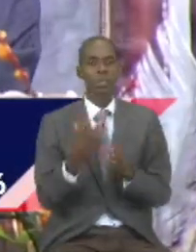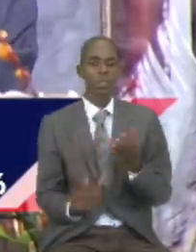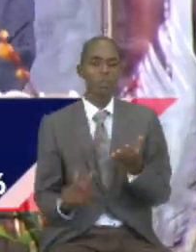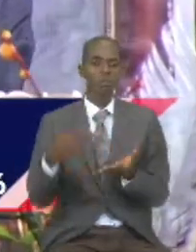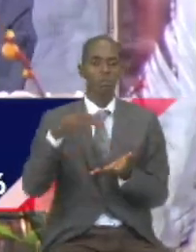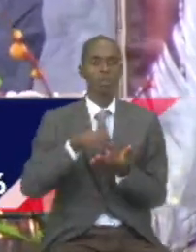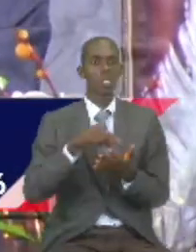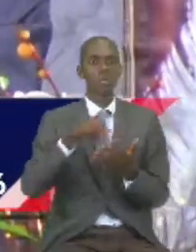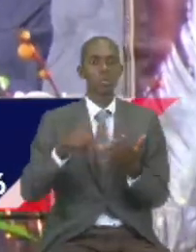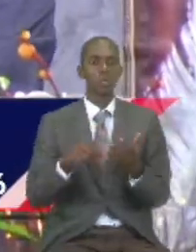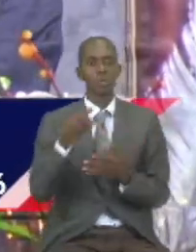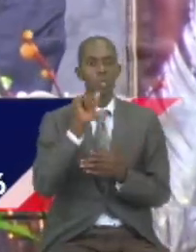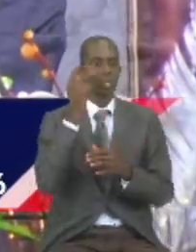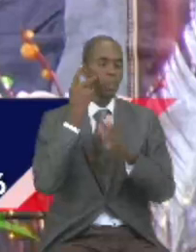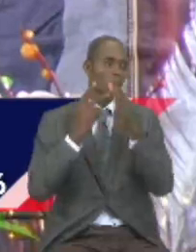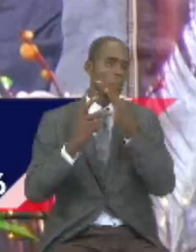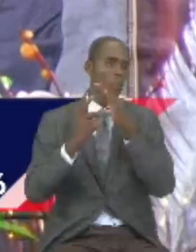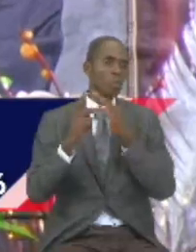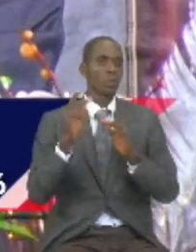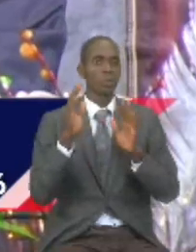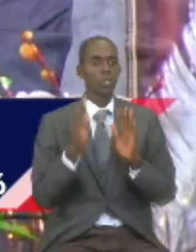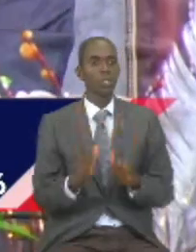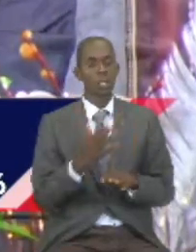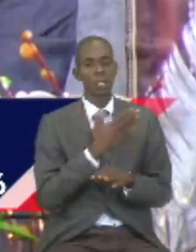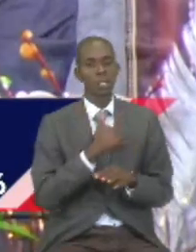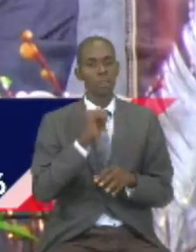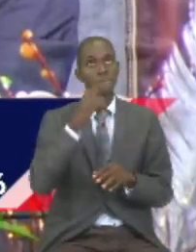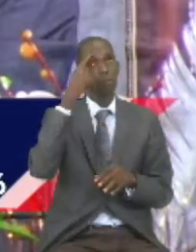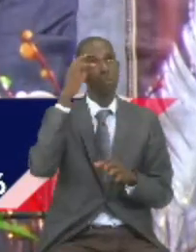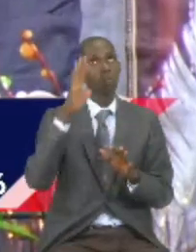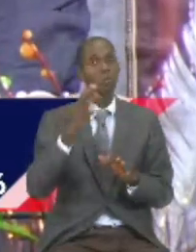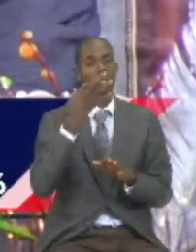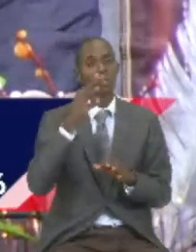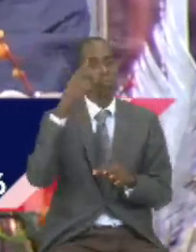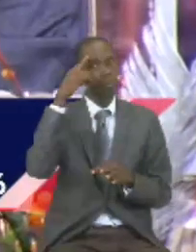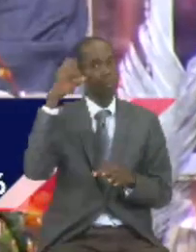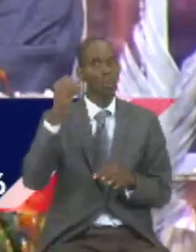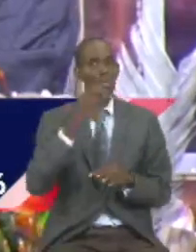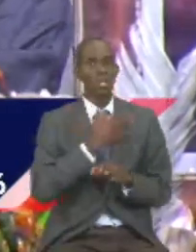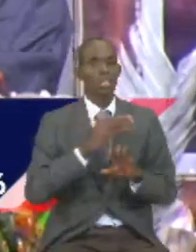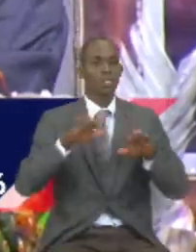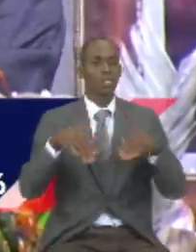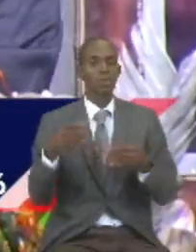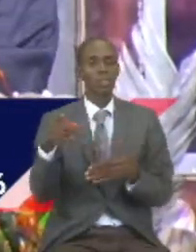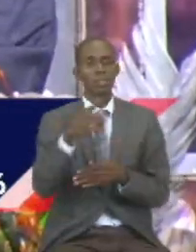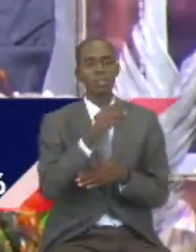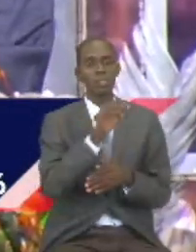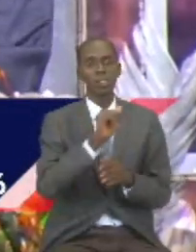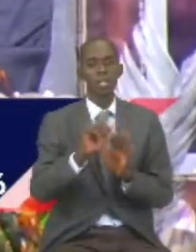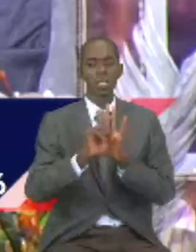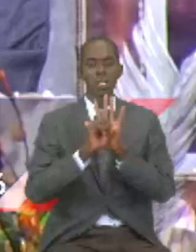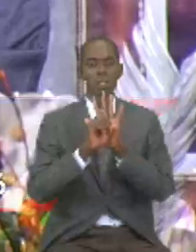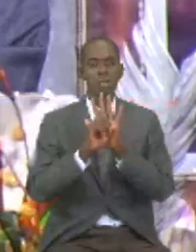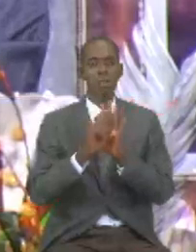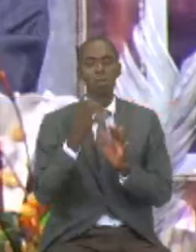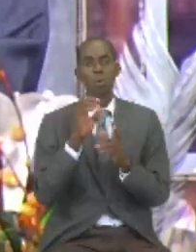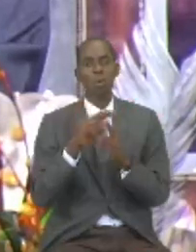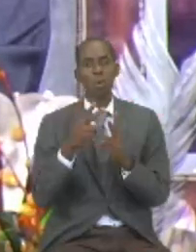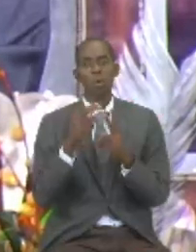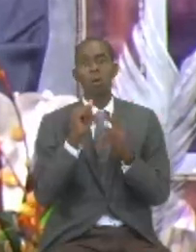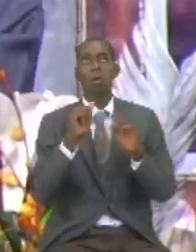S'il s'élève au milieu de toi un prophète ou un songeur qui t'annonce un signe ou un prodige,